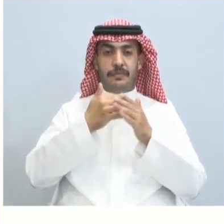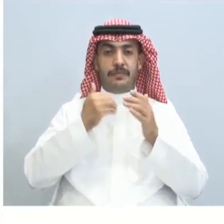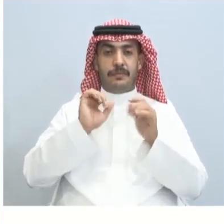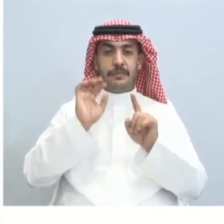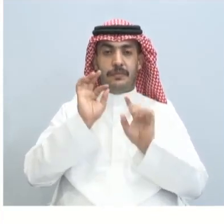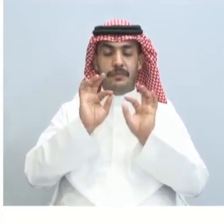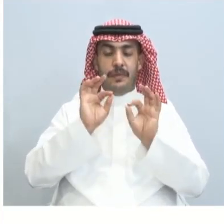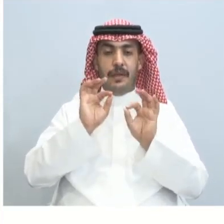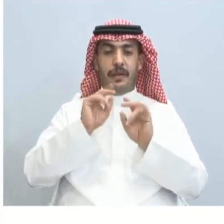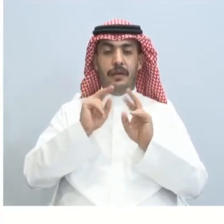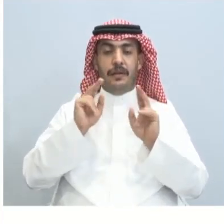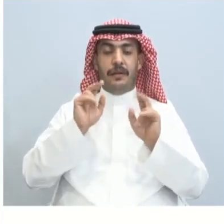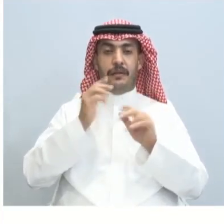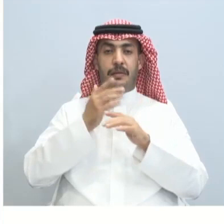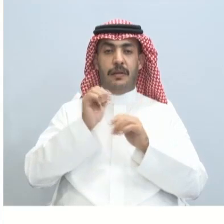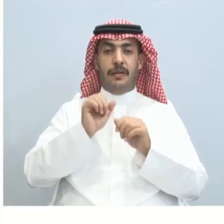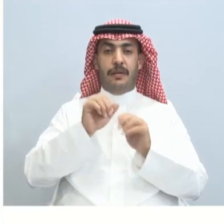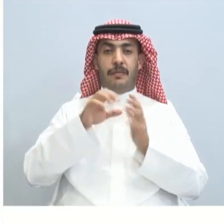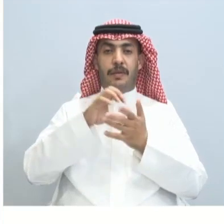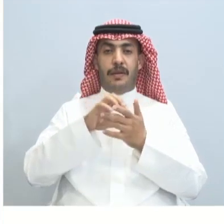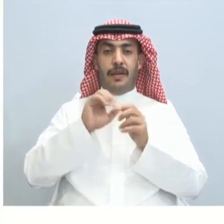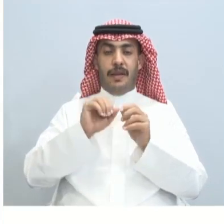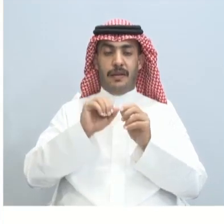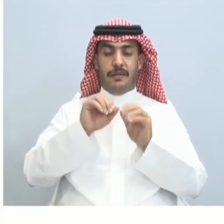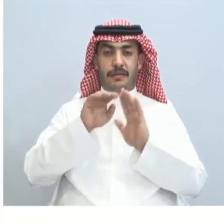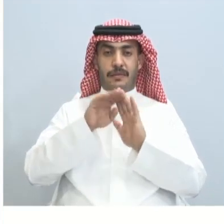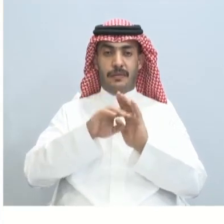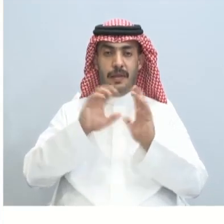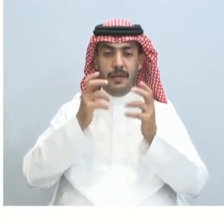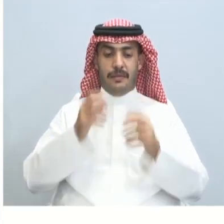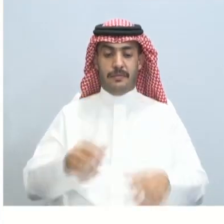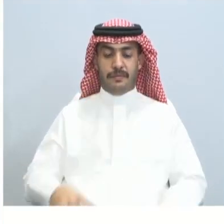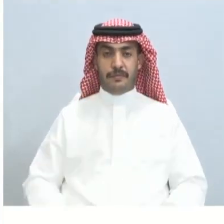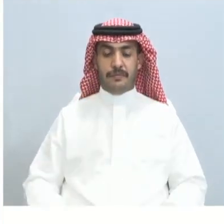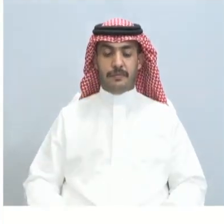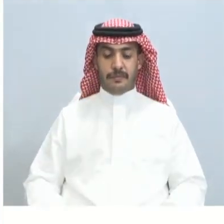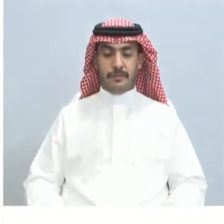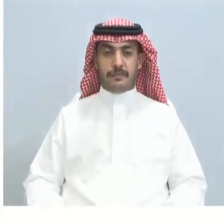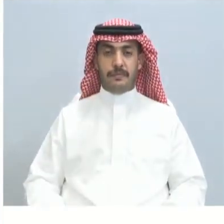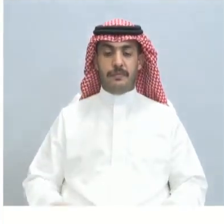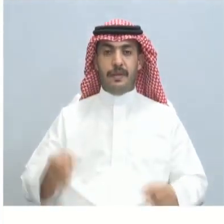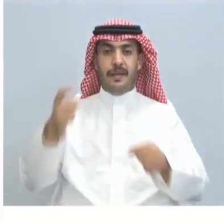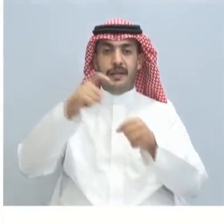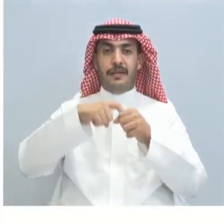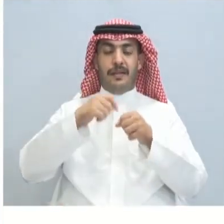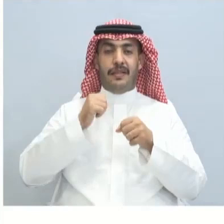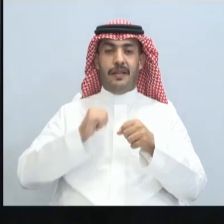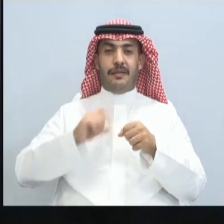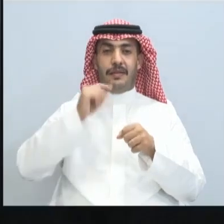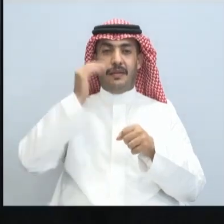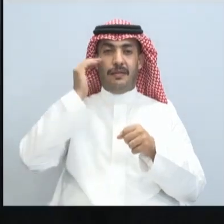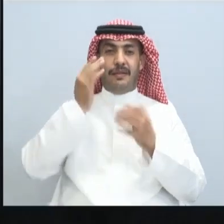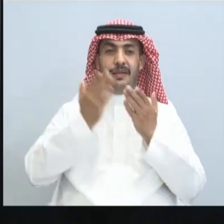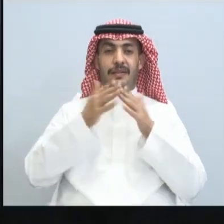الانتقادات التي ليس لها محل في الخطابات او الكتابه الاداري الى هنا اعزائي الطلاب